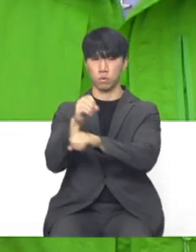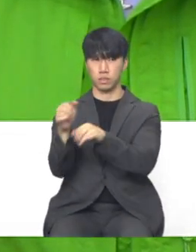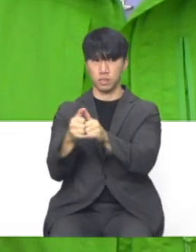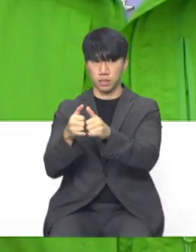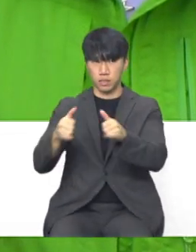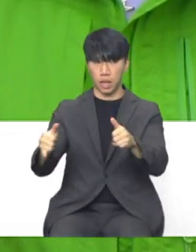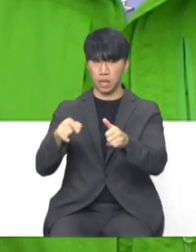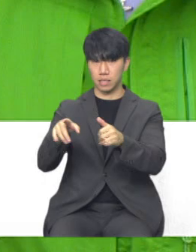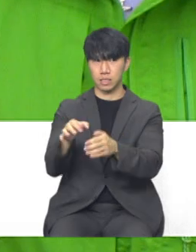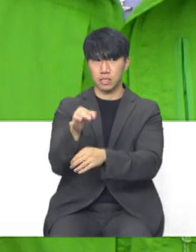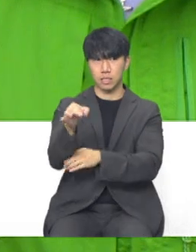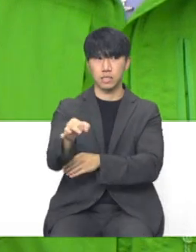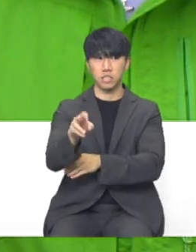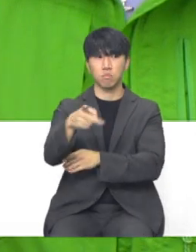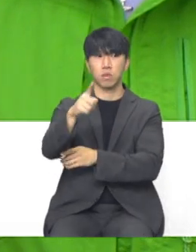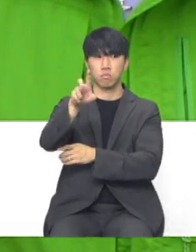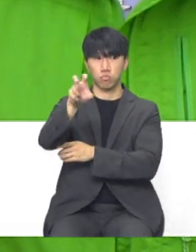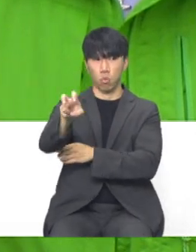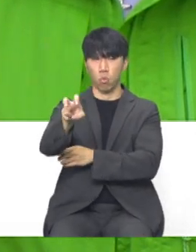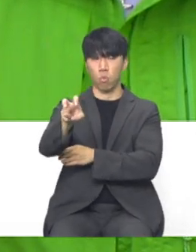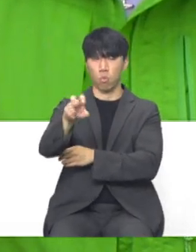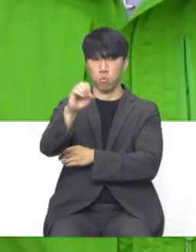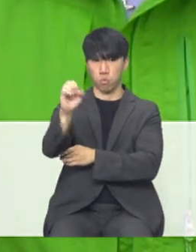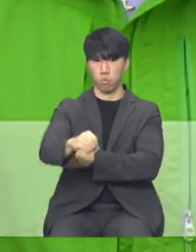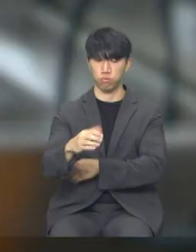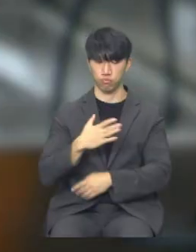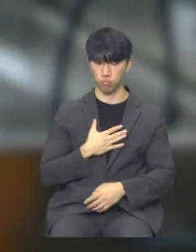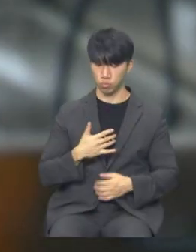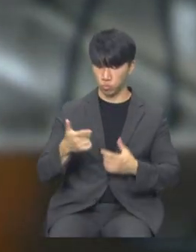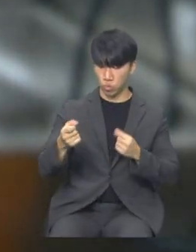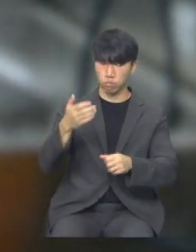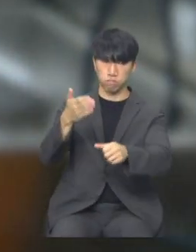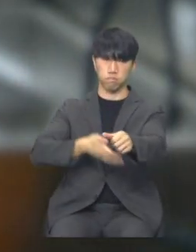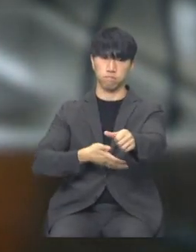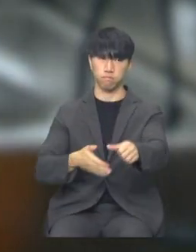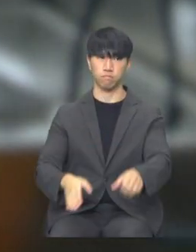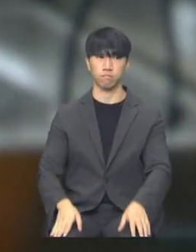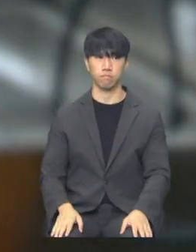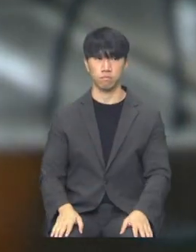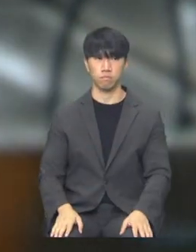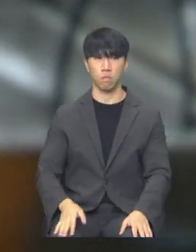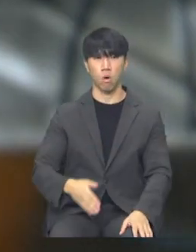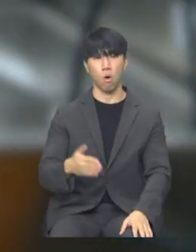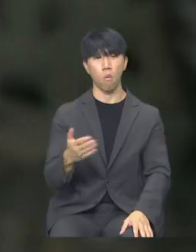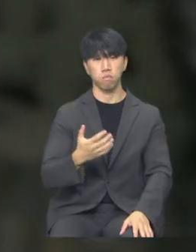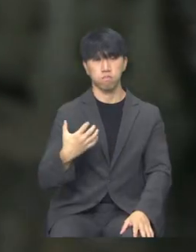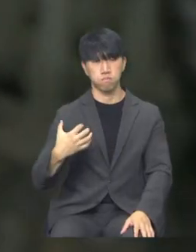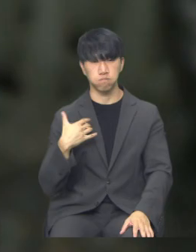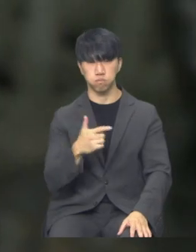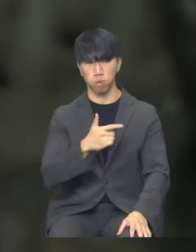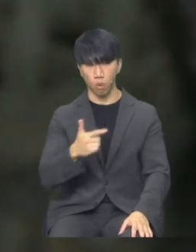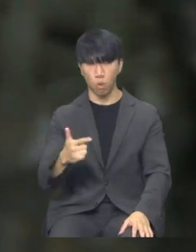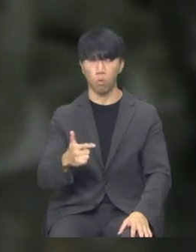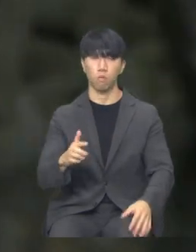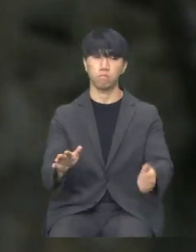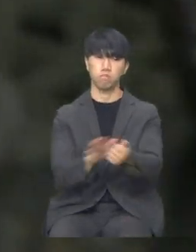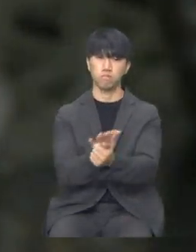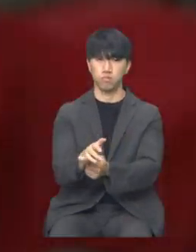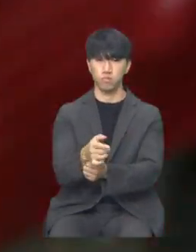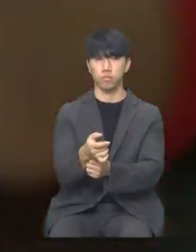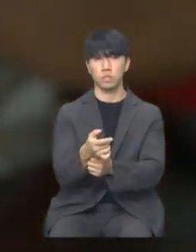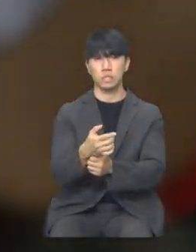기준을 교육공무직에도 지급하십시오. 고강도 노동과 열악한 처우로 급식실